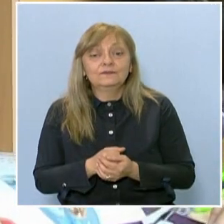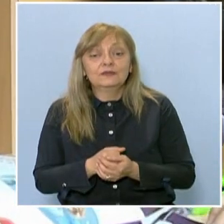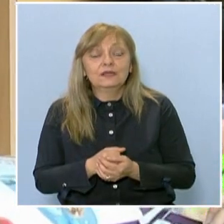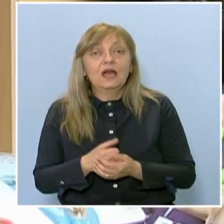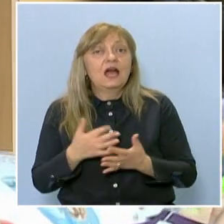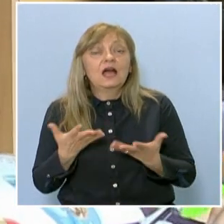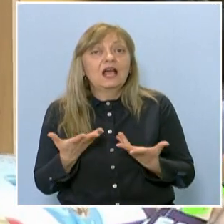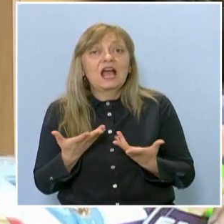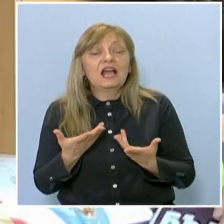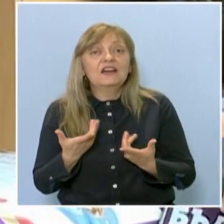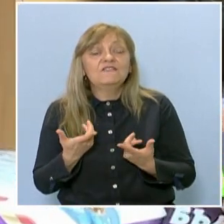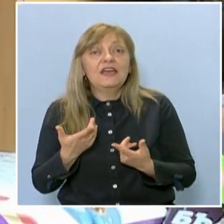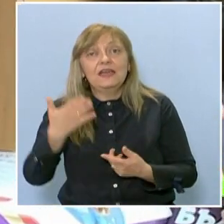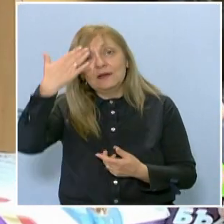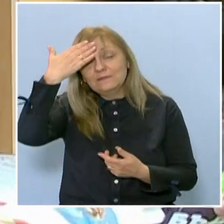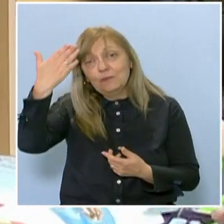какъв е иншула